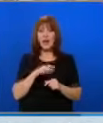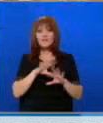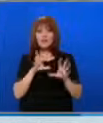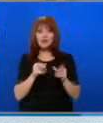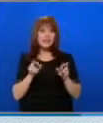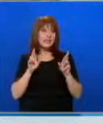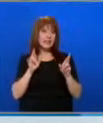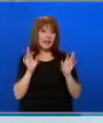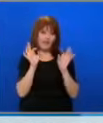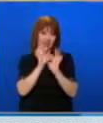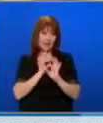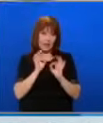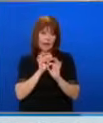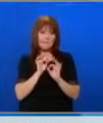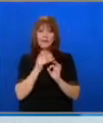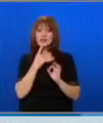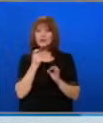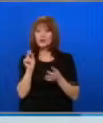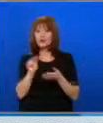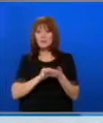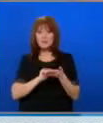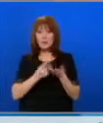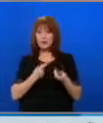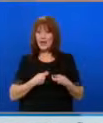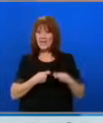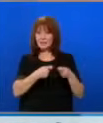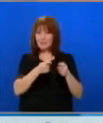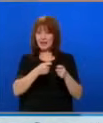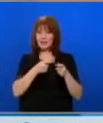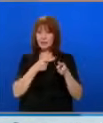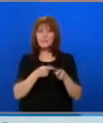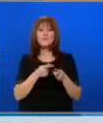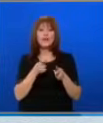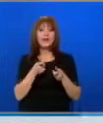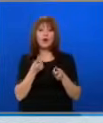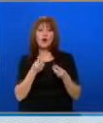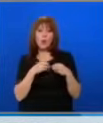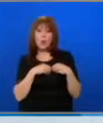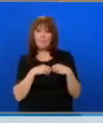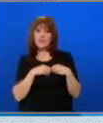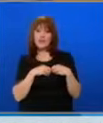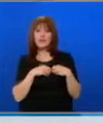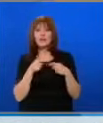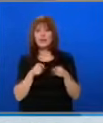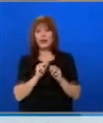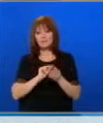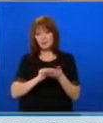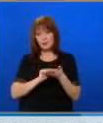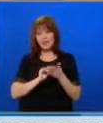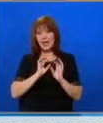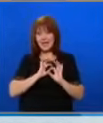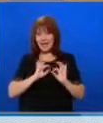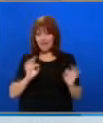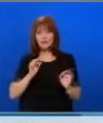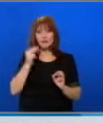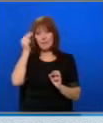вето, защото писмото, което правителството е изпратило до парламента, е много убедително и в него ясно се казва, че